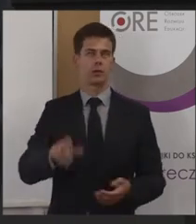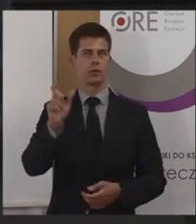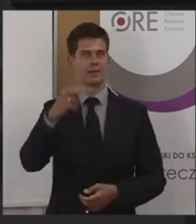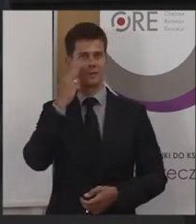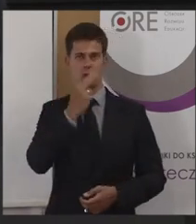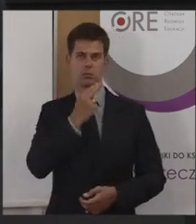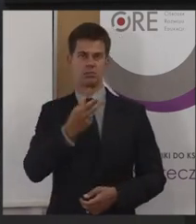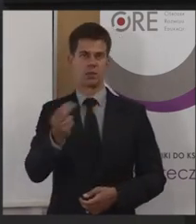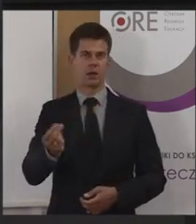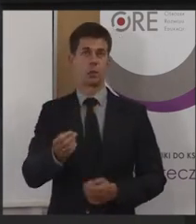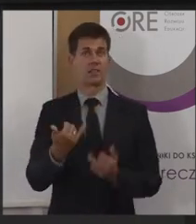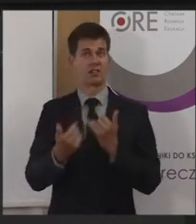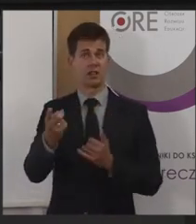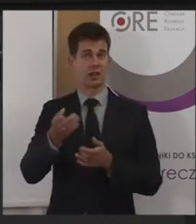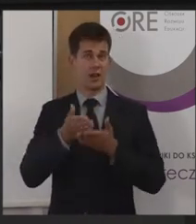do Lasek.